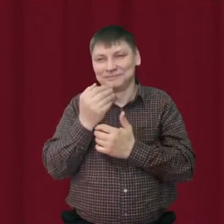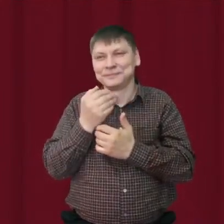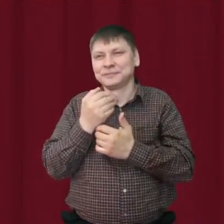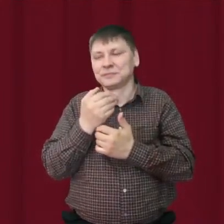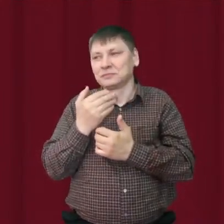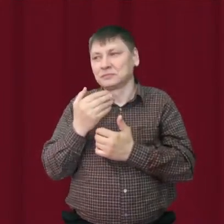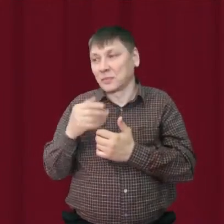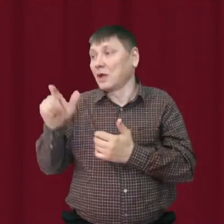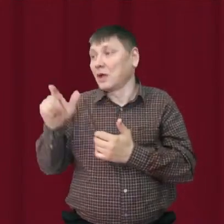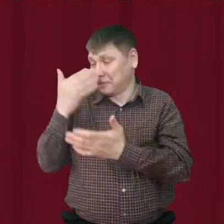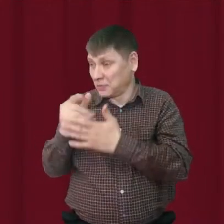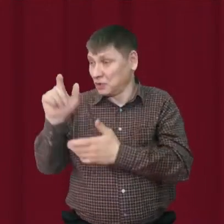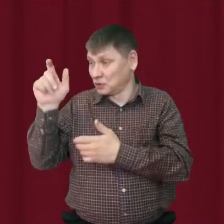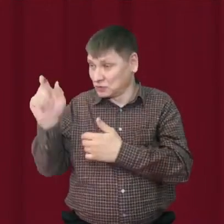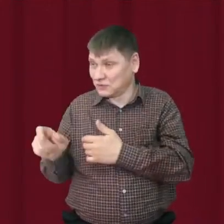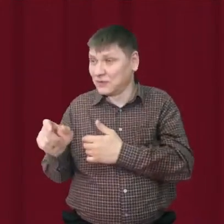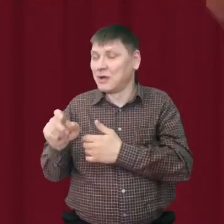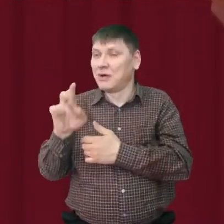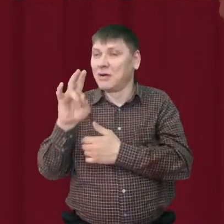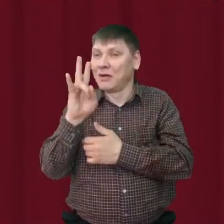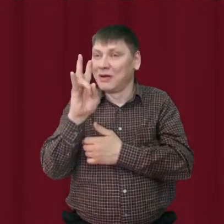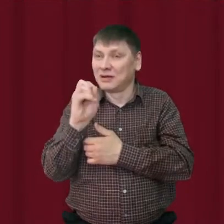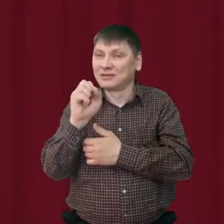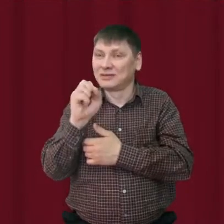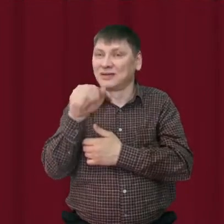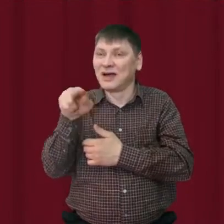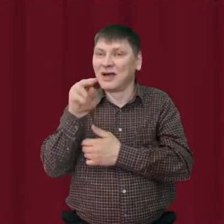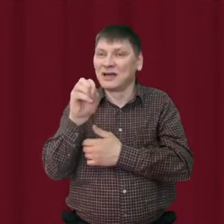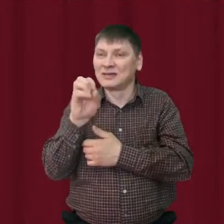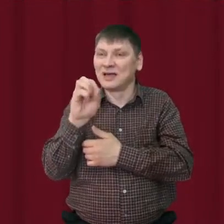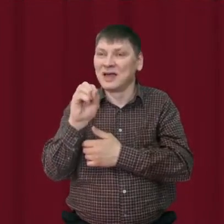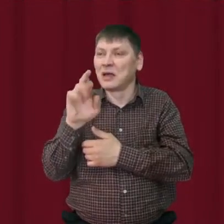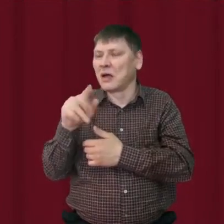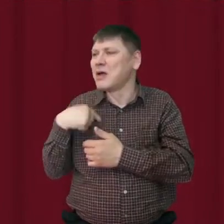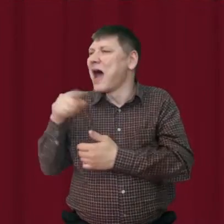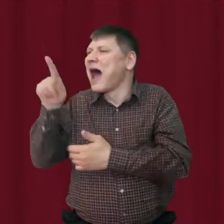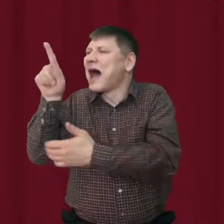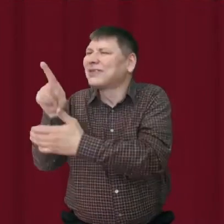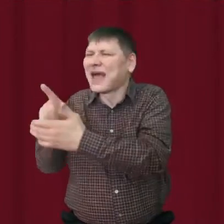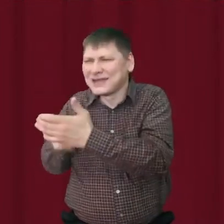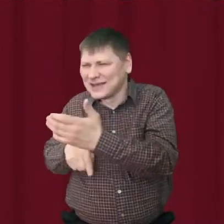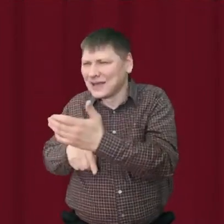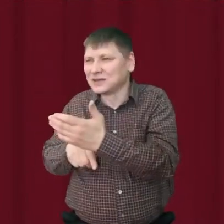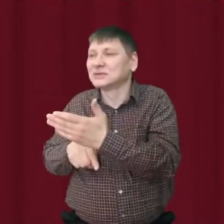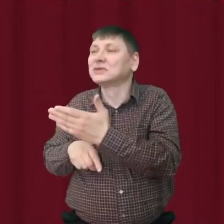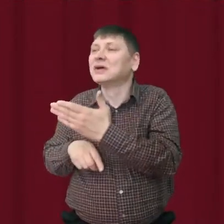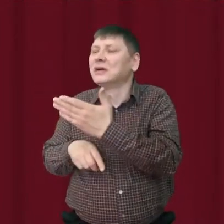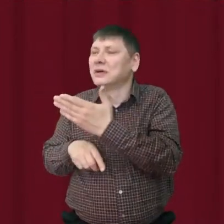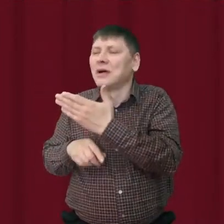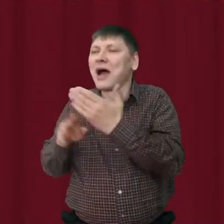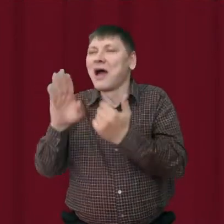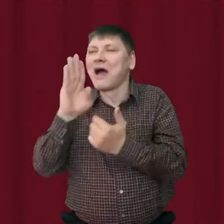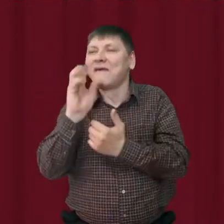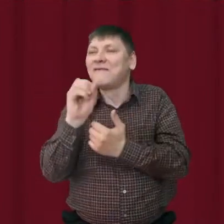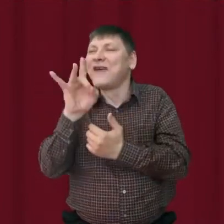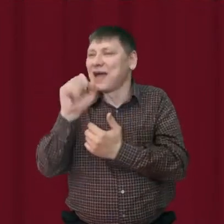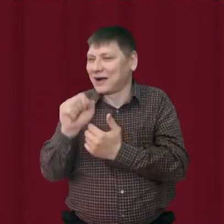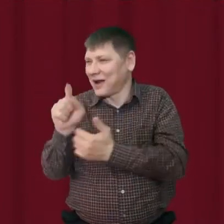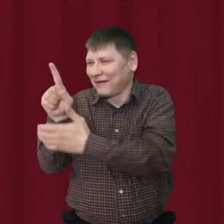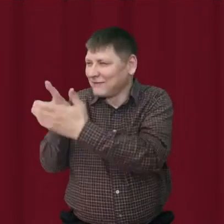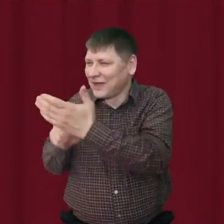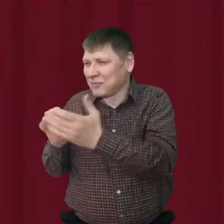можно поверить этому человеку, то в этом случае тогда любовь говорит, ну да, я не могу доверить, но я надеюсь, что он все-таки поменяется. А это не